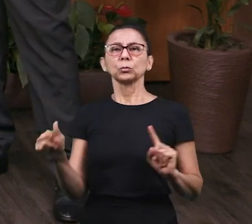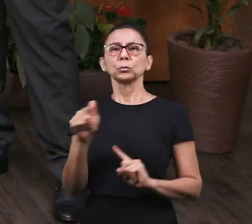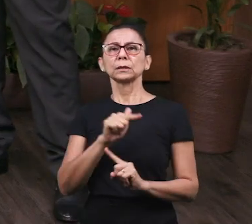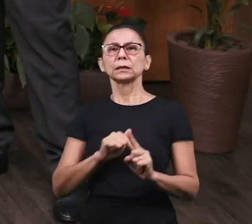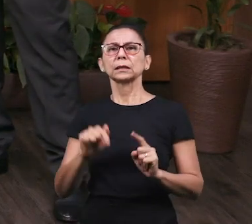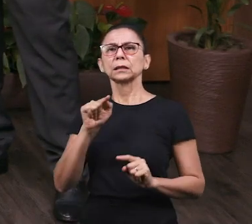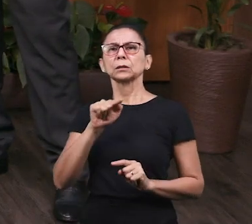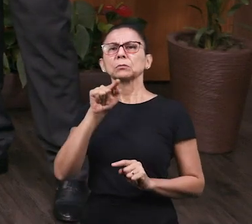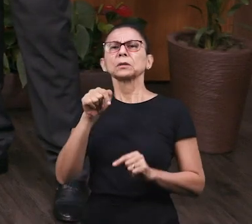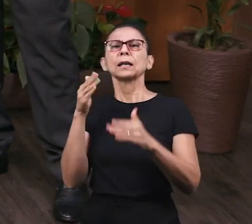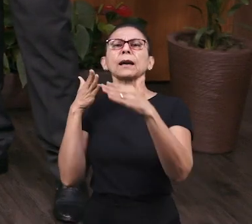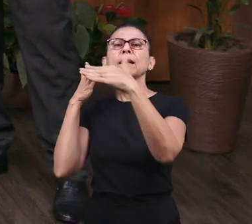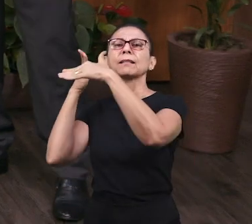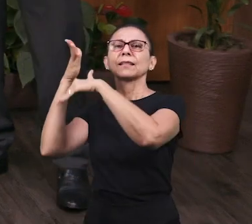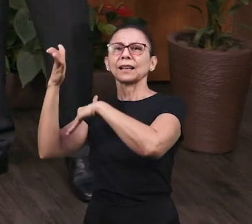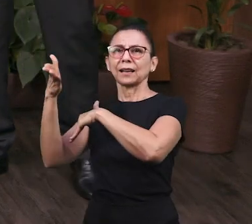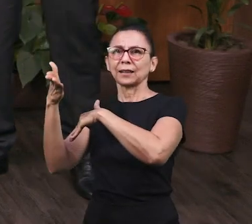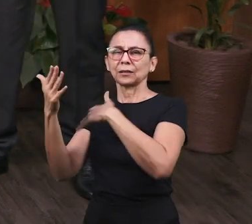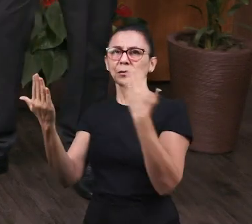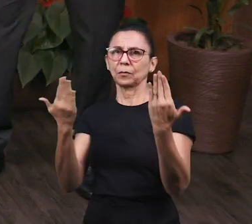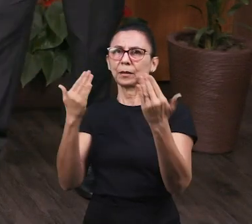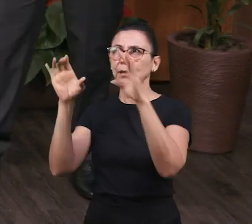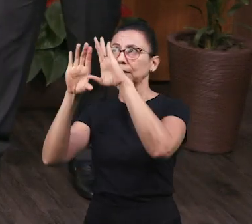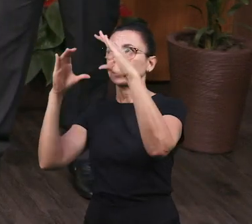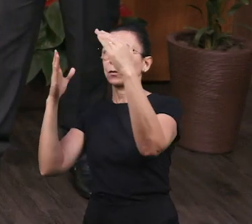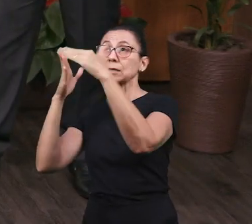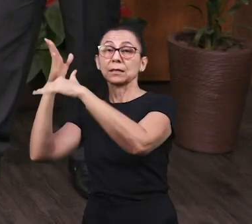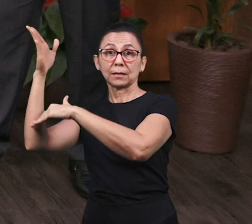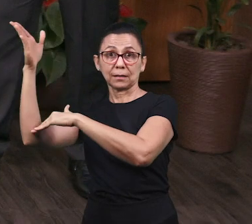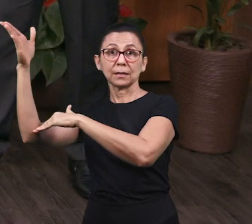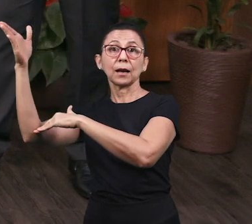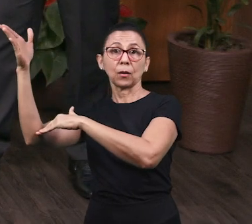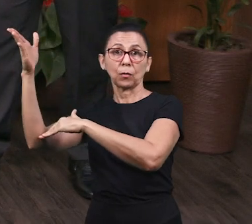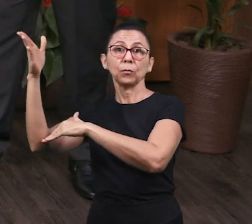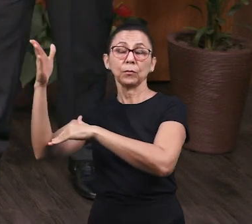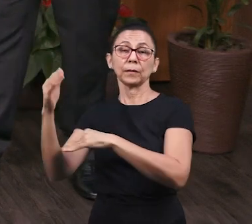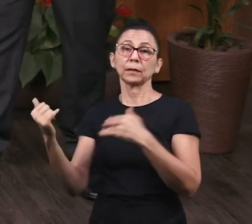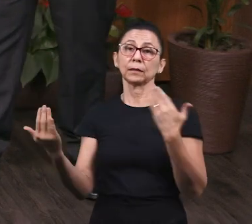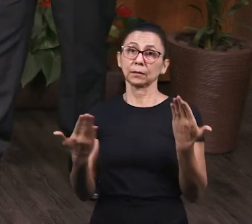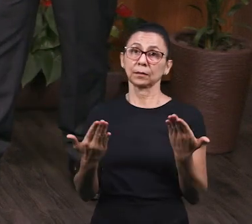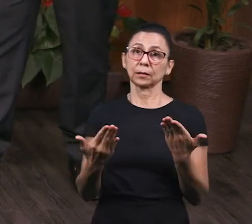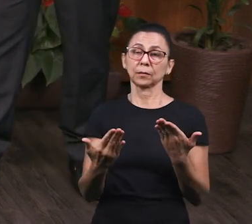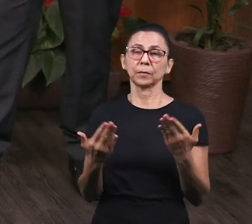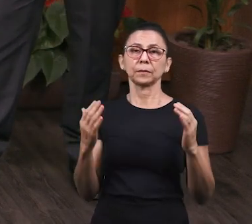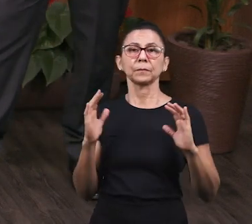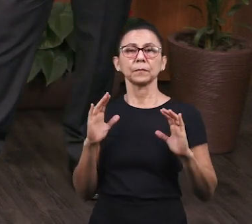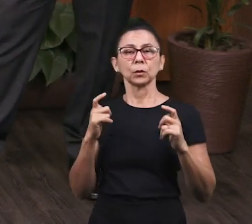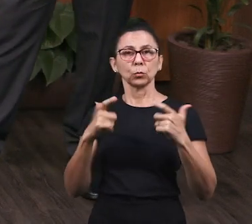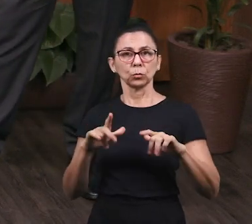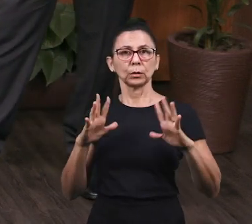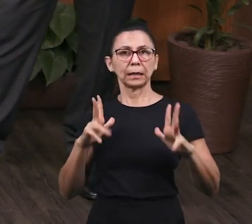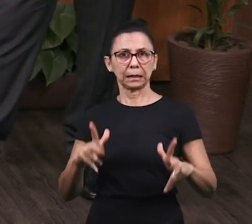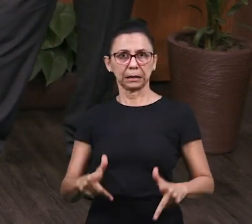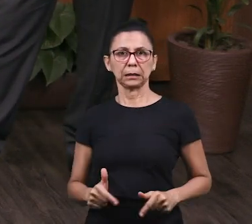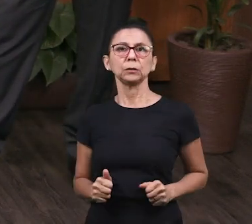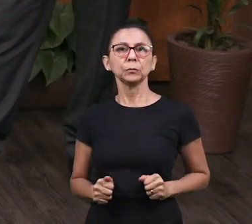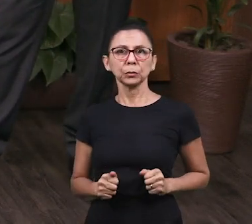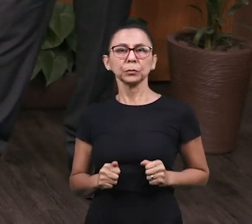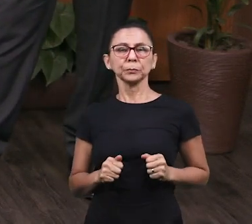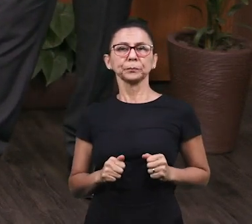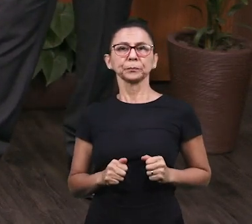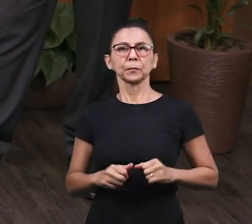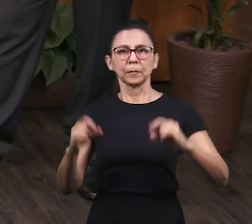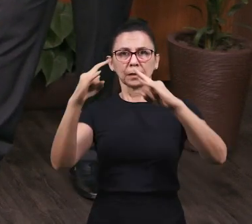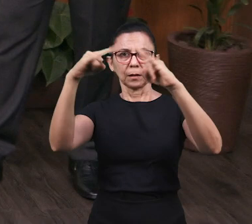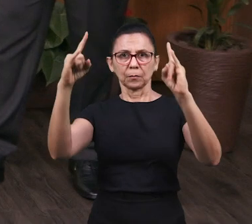propre psaume qui dit « C'est lui qui va monter au lieu saint, qui est le tabernacle, c'est lui qui est pur de main et